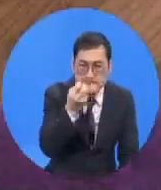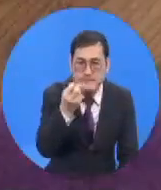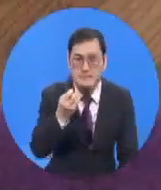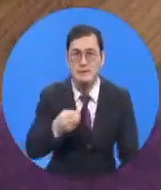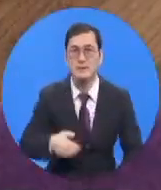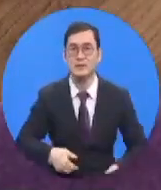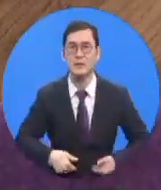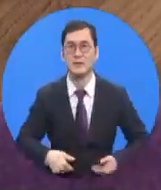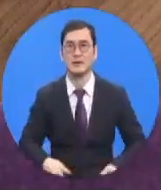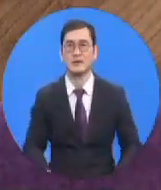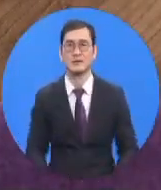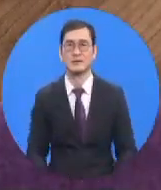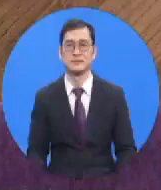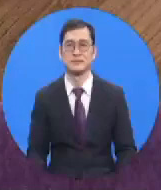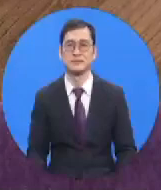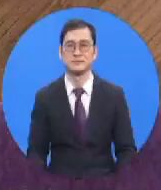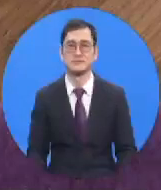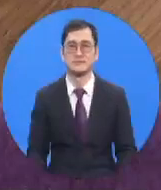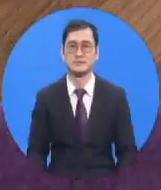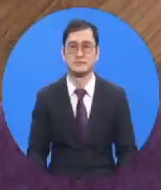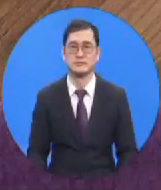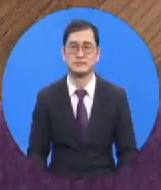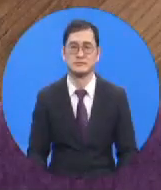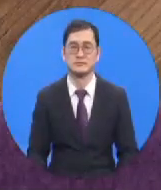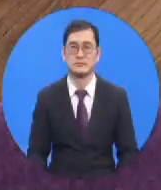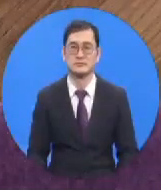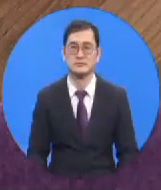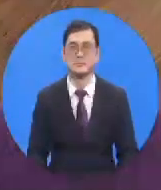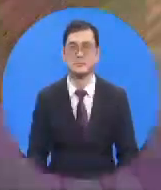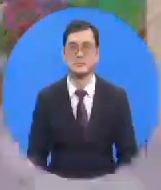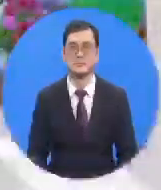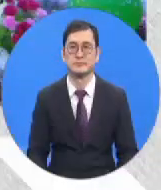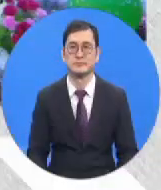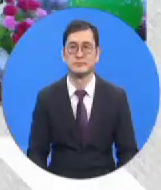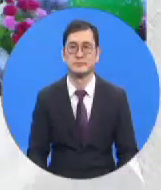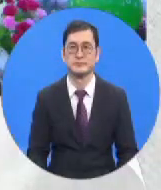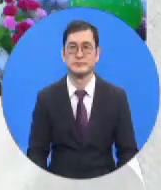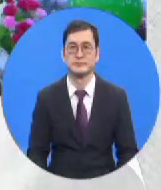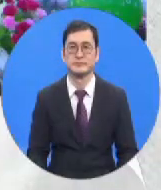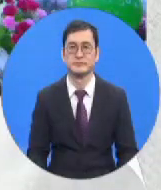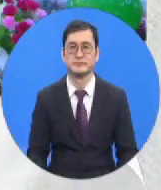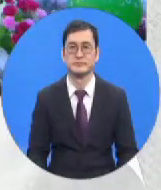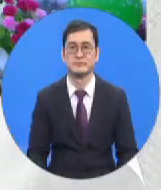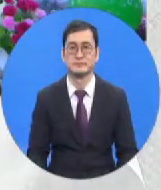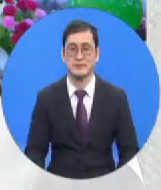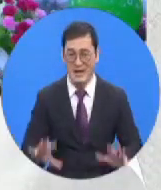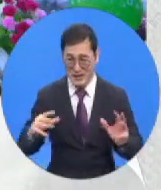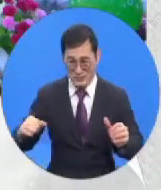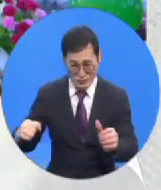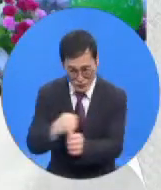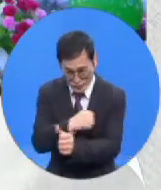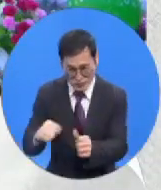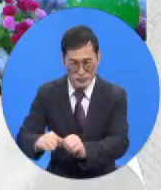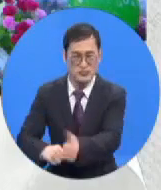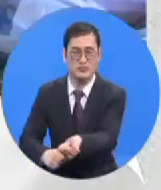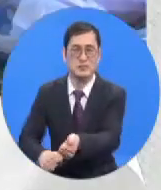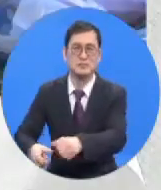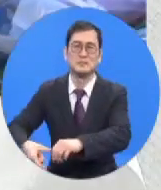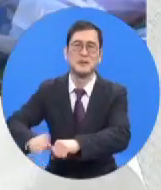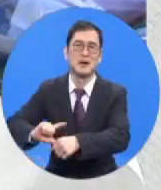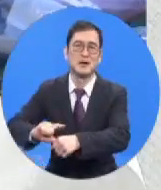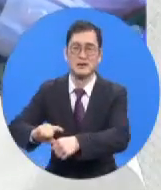소잃고 외양간 고친다라는 말이 있지만 사실은 지금은 또 다른 어린 그 피해자들이 있을 수